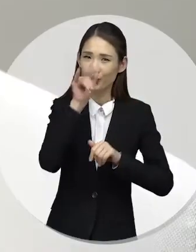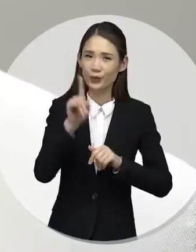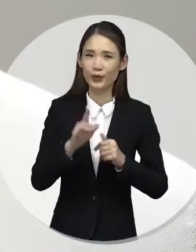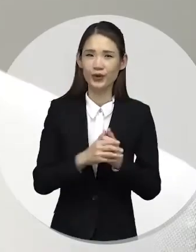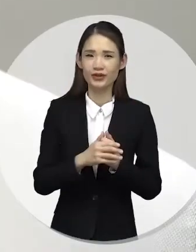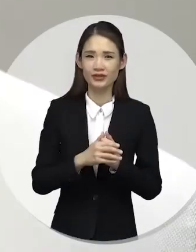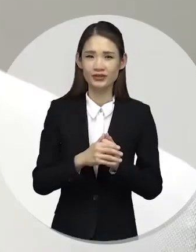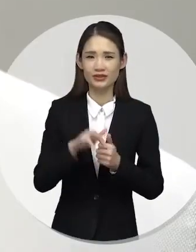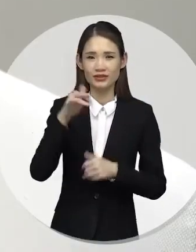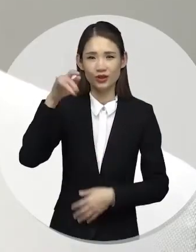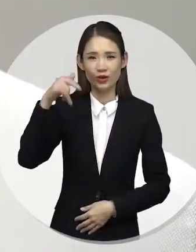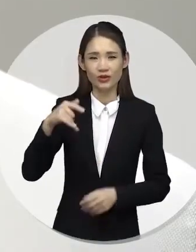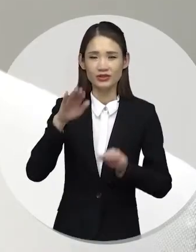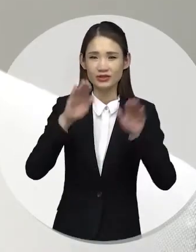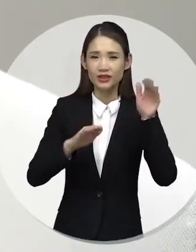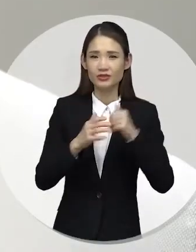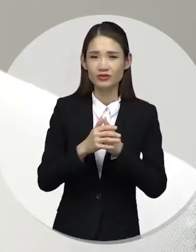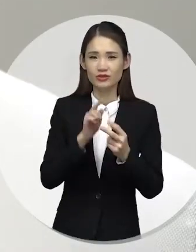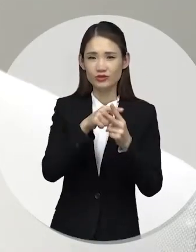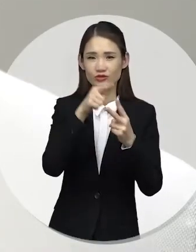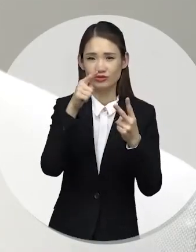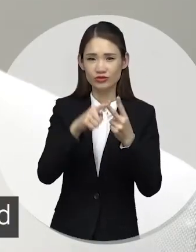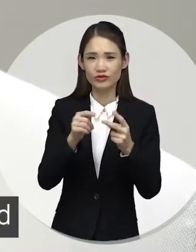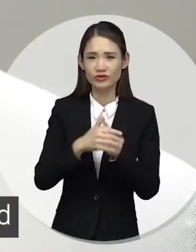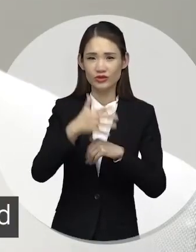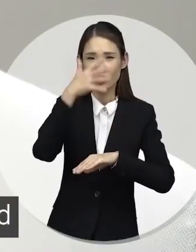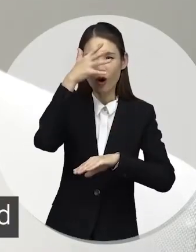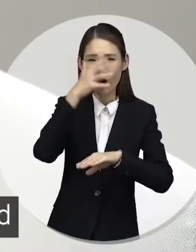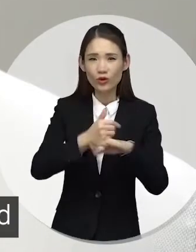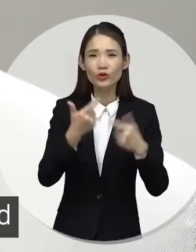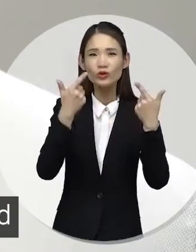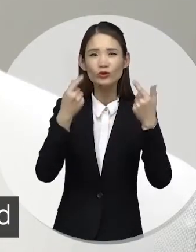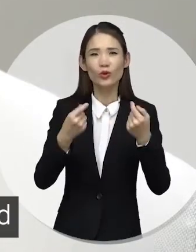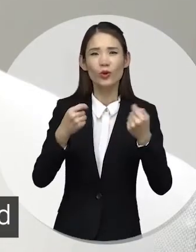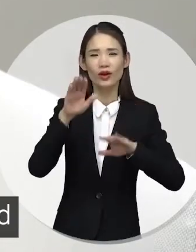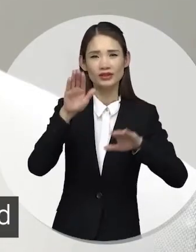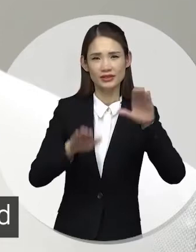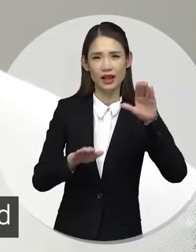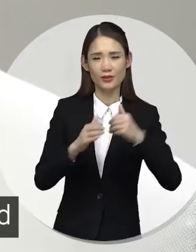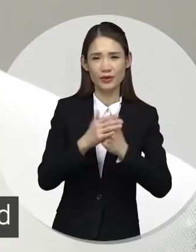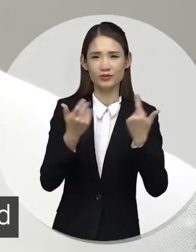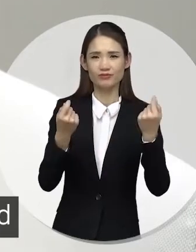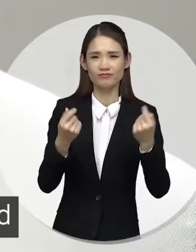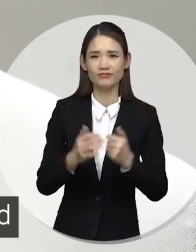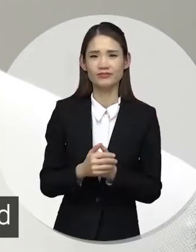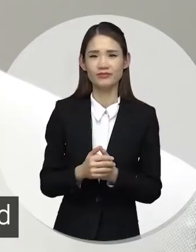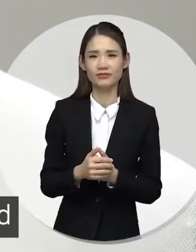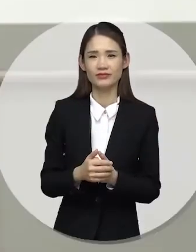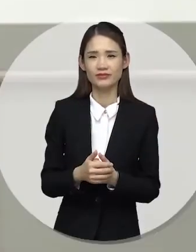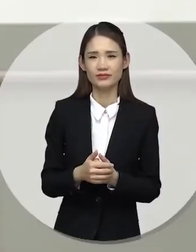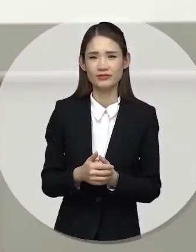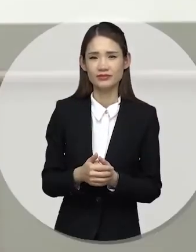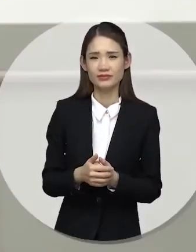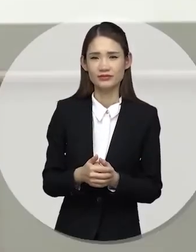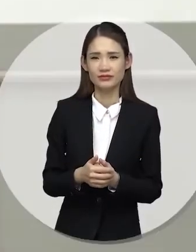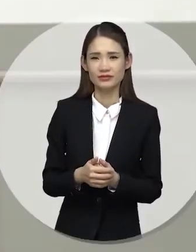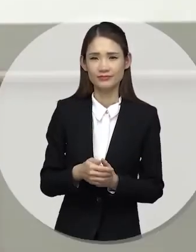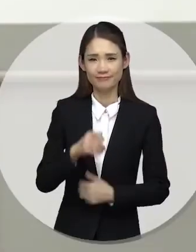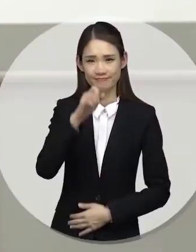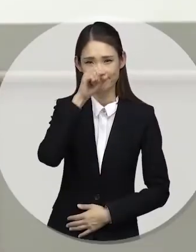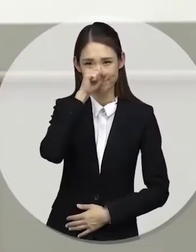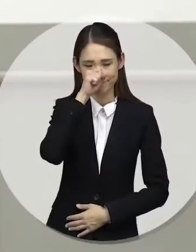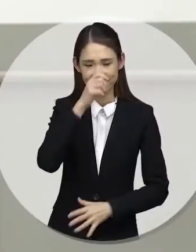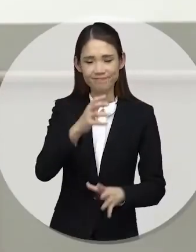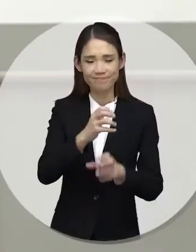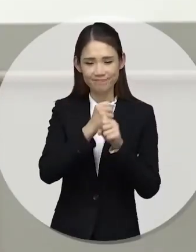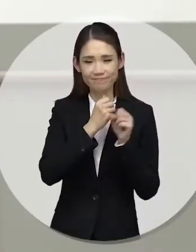차별인지 아니면 저기로 감싼 차별인지 두 개지 결국엔 차별 때문에 기분 나빠지는 건 똑같은 것 같아요. 좋은